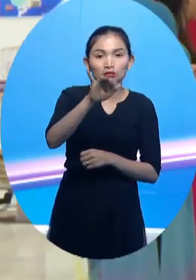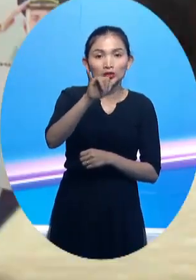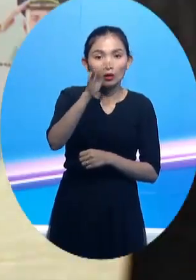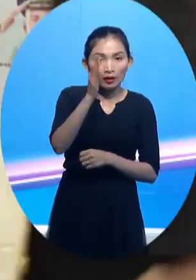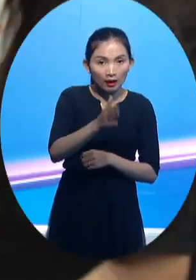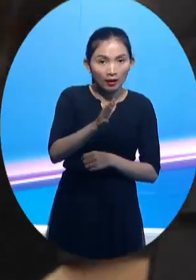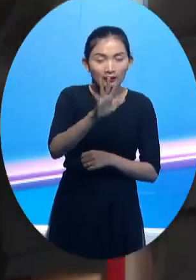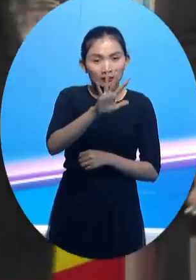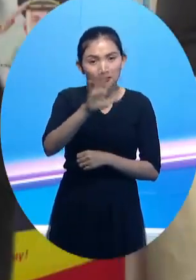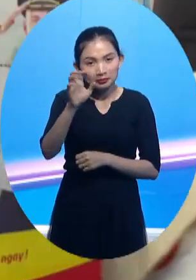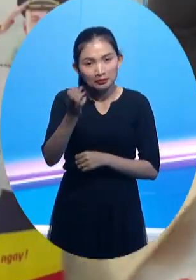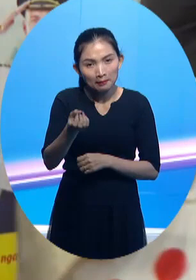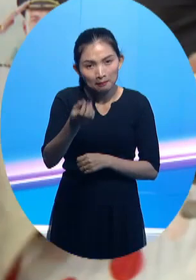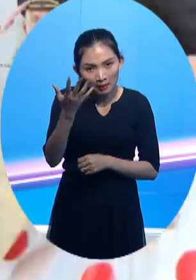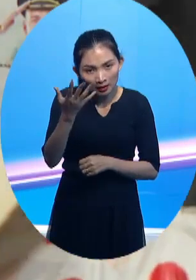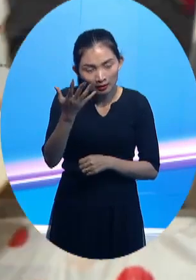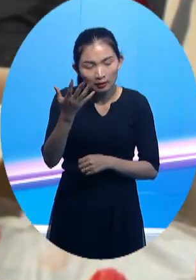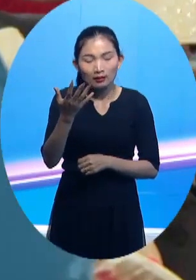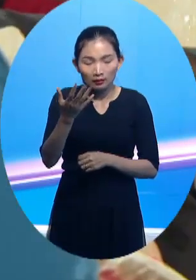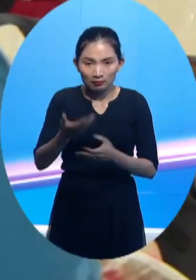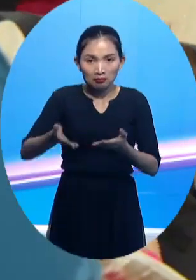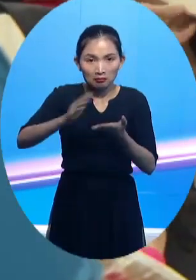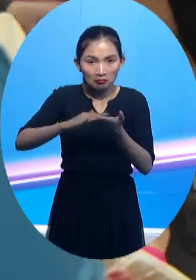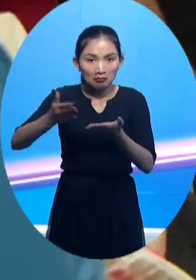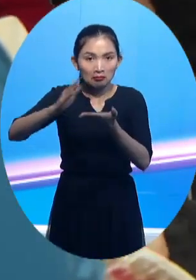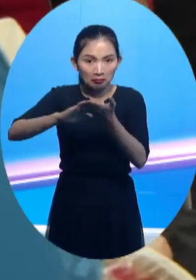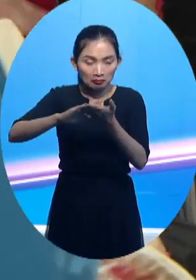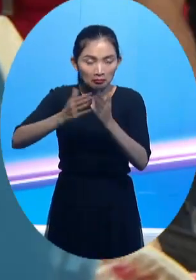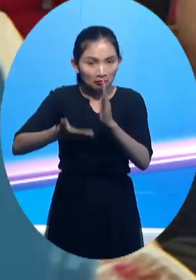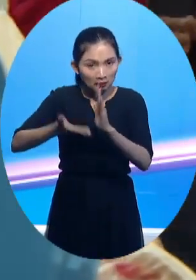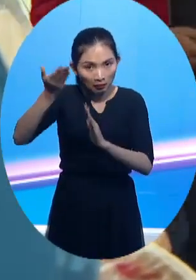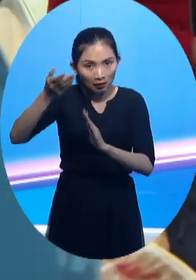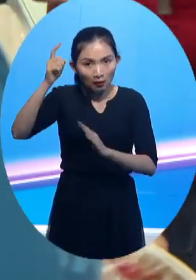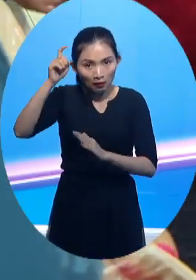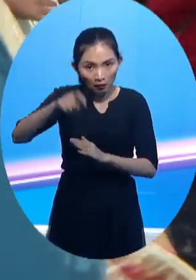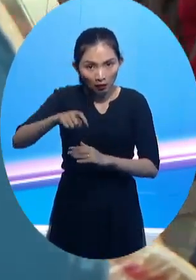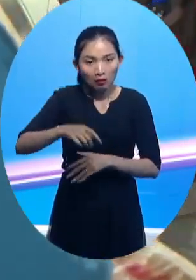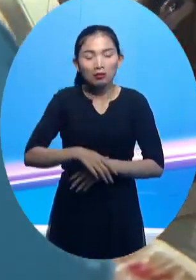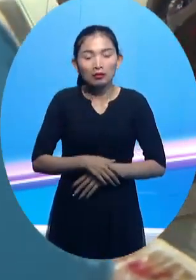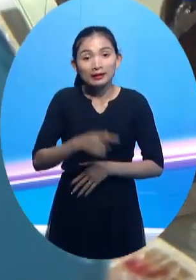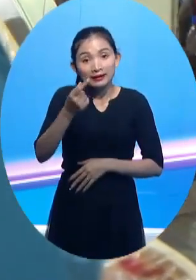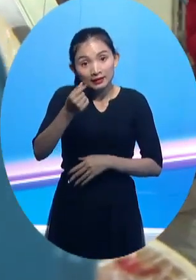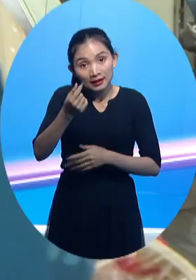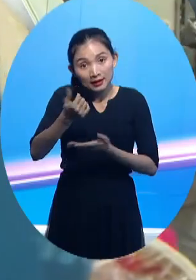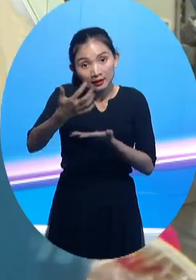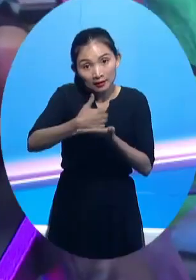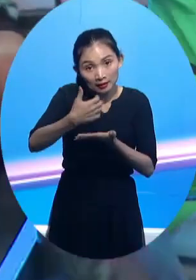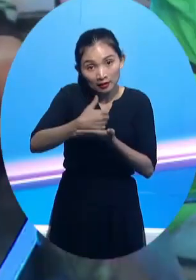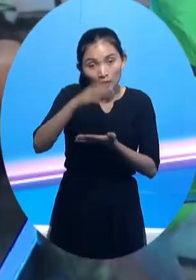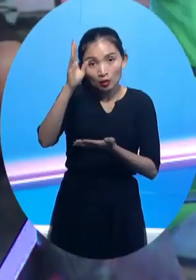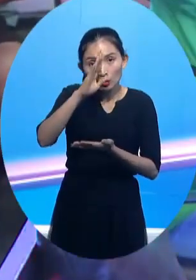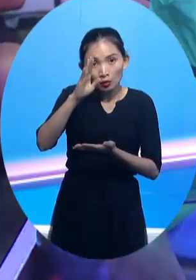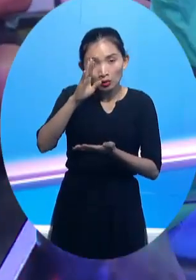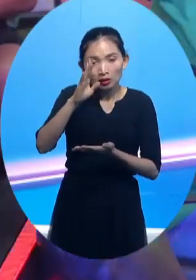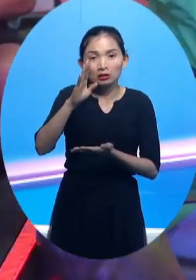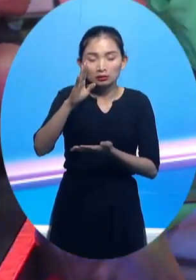tăng 86,1 ph so với cùng kỳ năm 2023 doanh thu du lịch ước khoảng 6400 tỷ đồng Tăng 7,7 ph